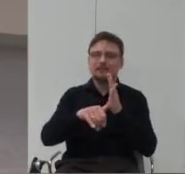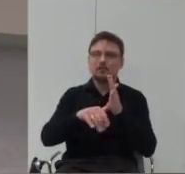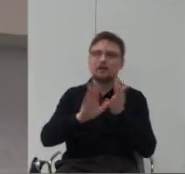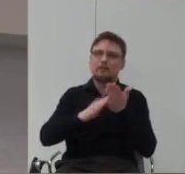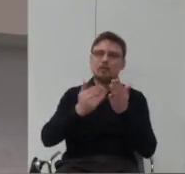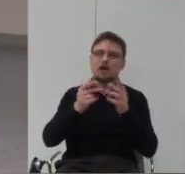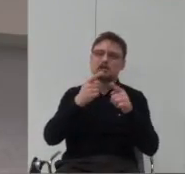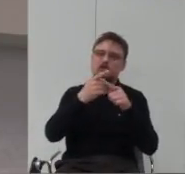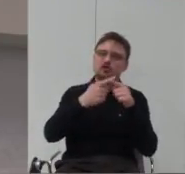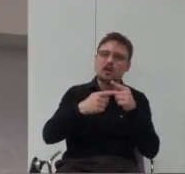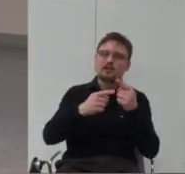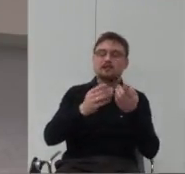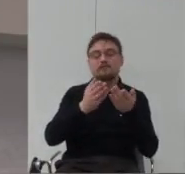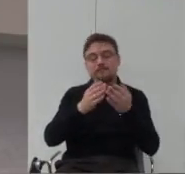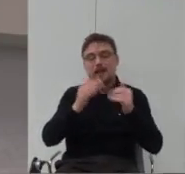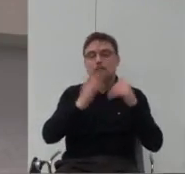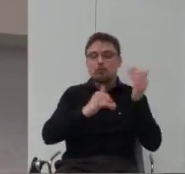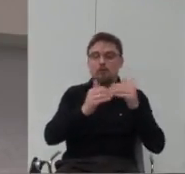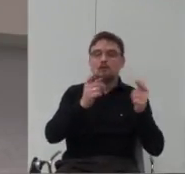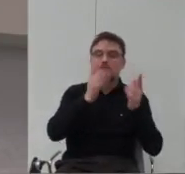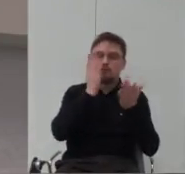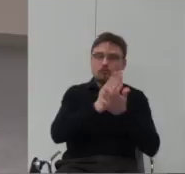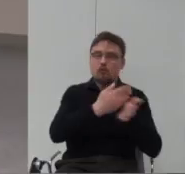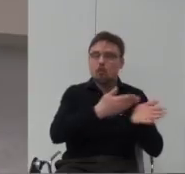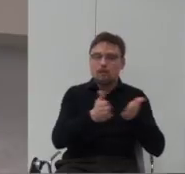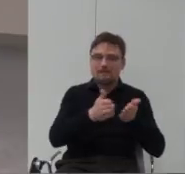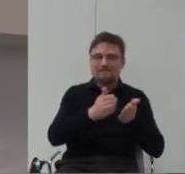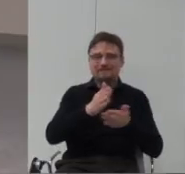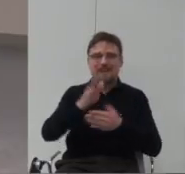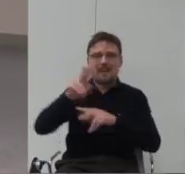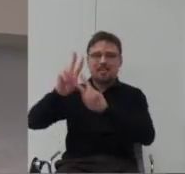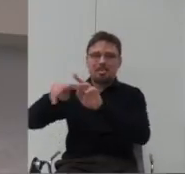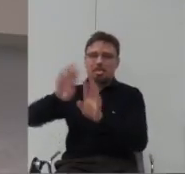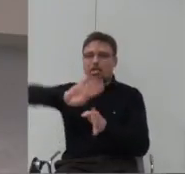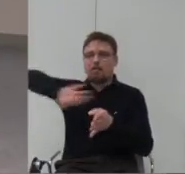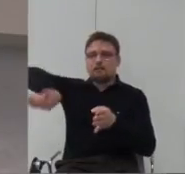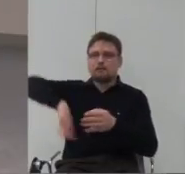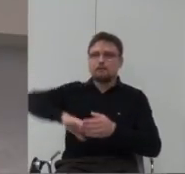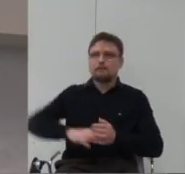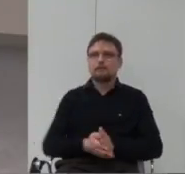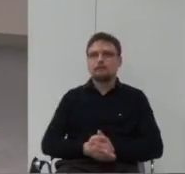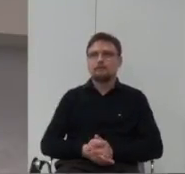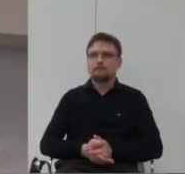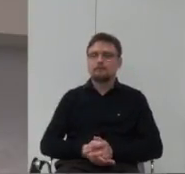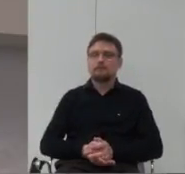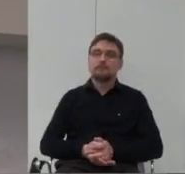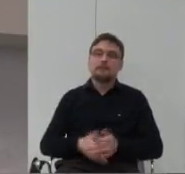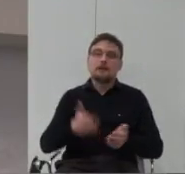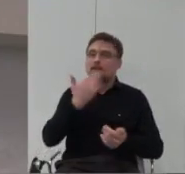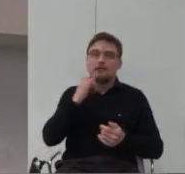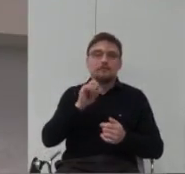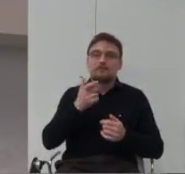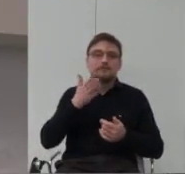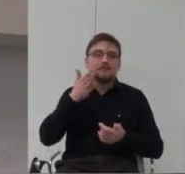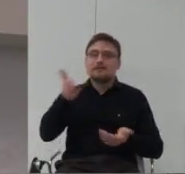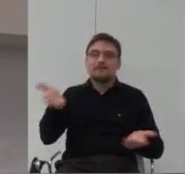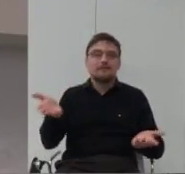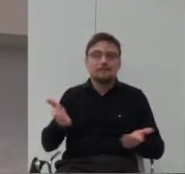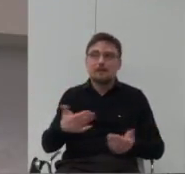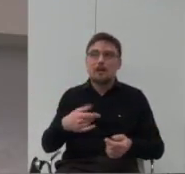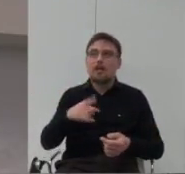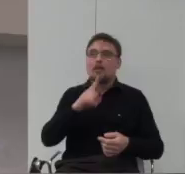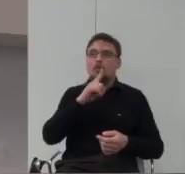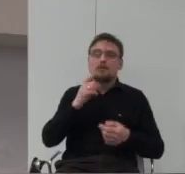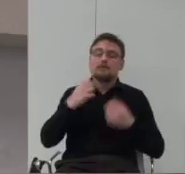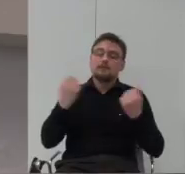tu widzimy na przykład nieukończone miasto, czyli fragment zabudowy zrealizowany, a reszta zupełnie